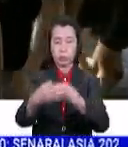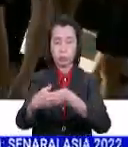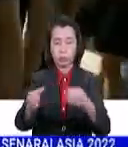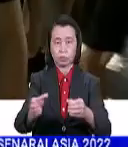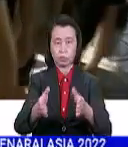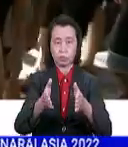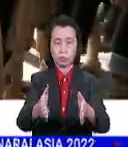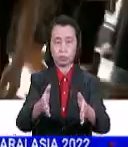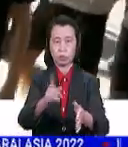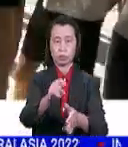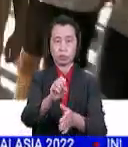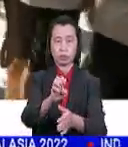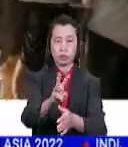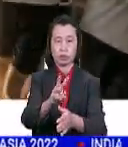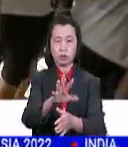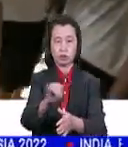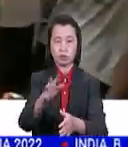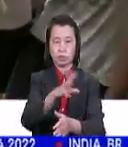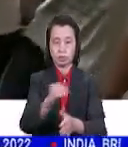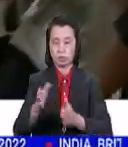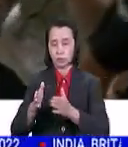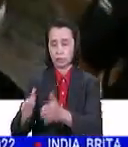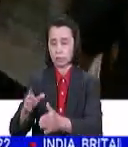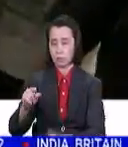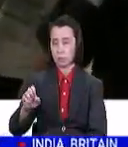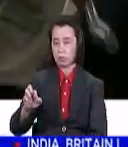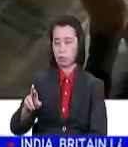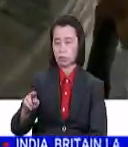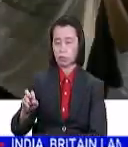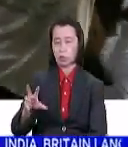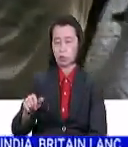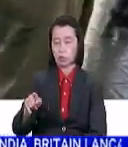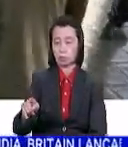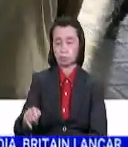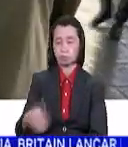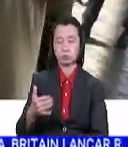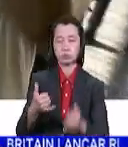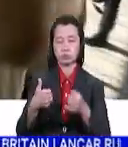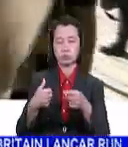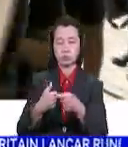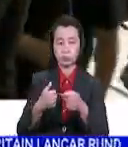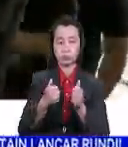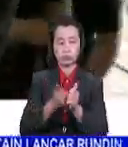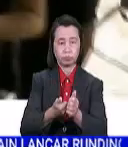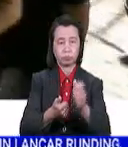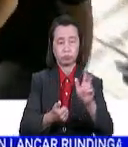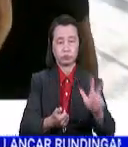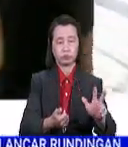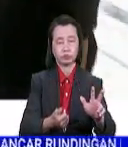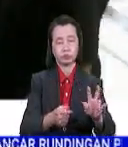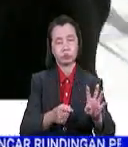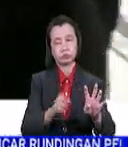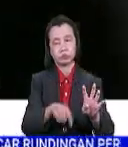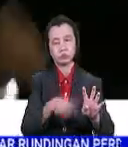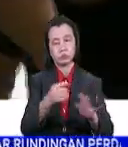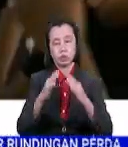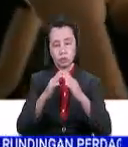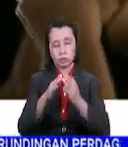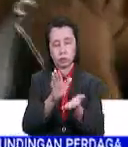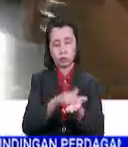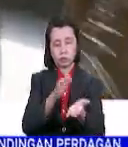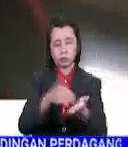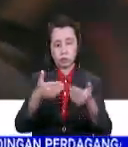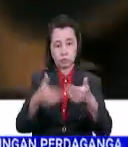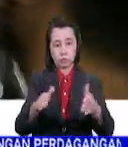Jalan Kelawe dan kondominium Persiaran Kearney. Kesalahan tersebut didakwa mengikut Seksyen 4-1-G Akta Rumah Judi